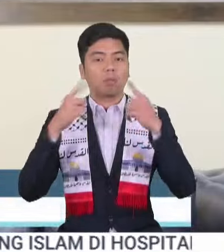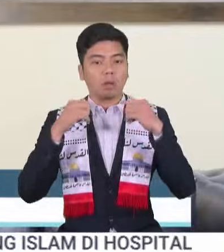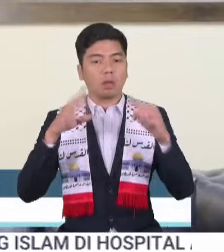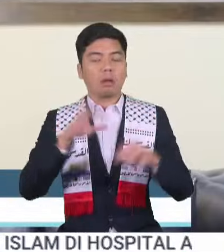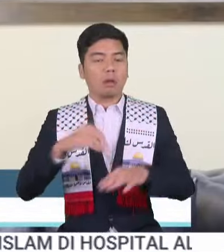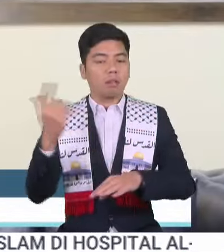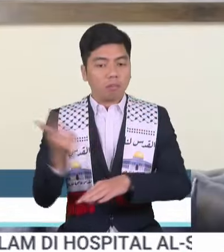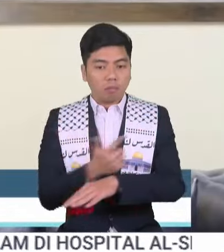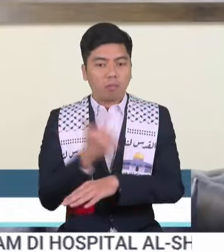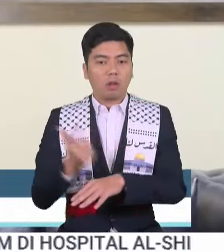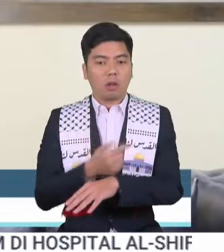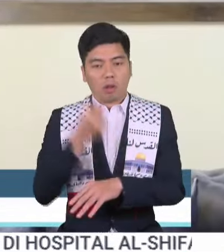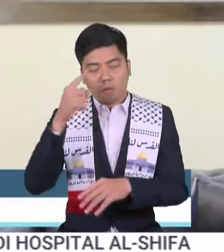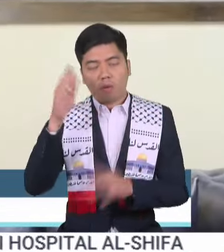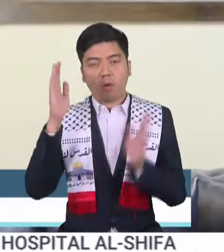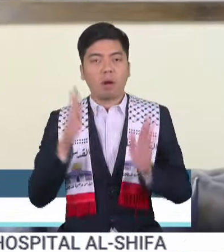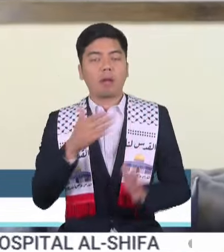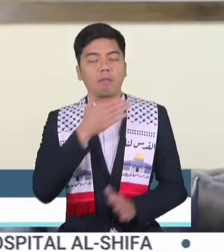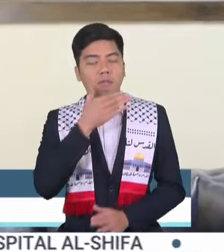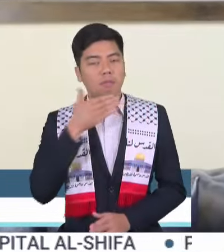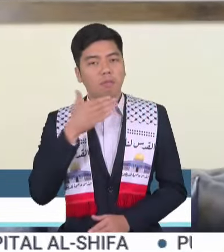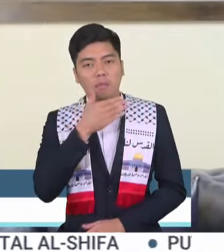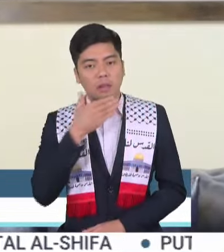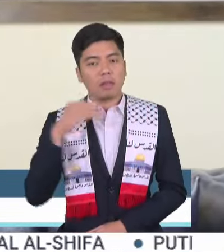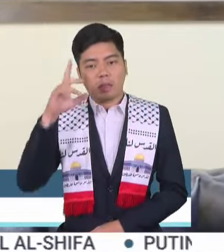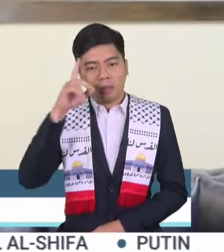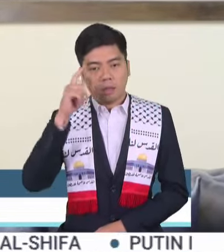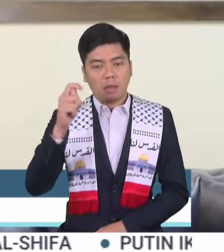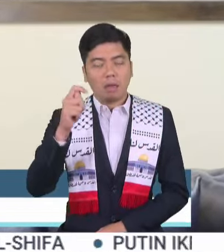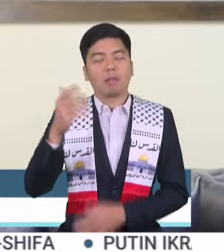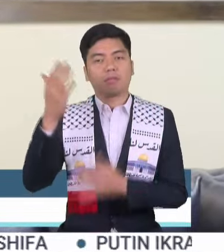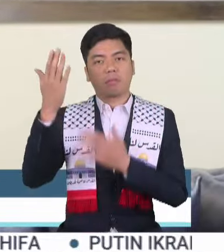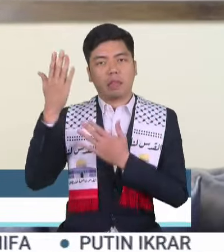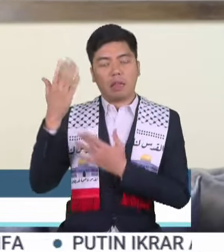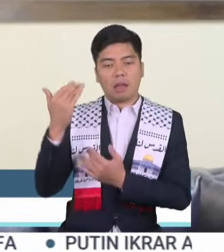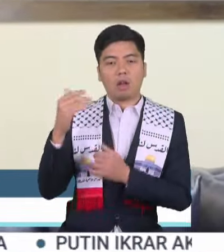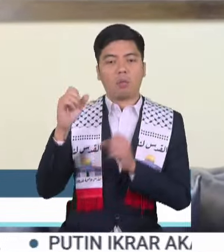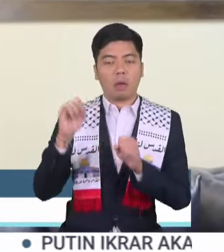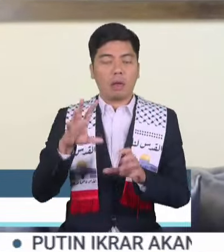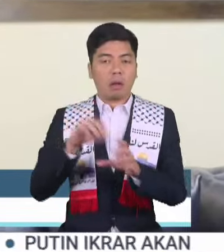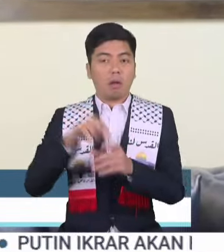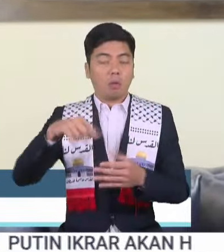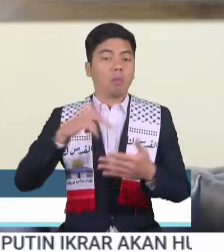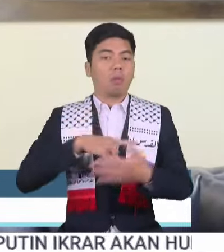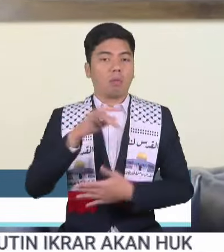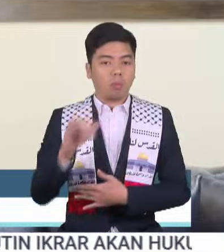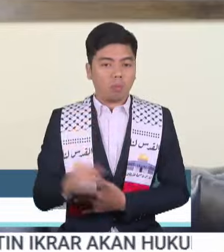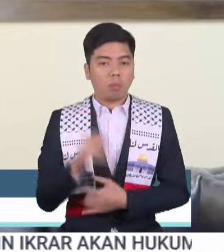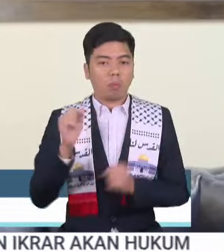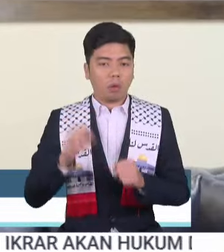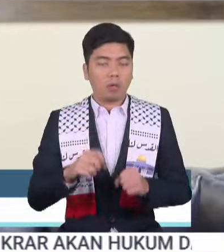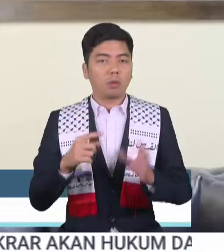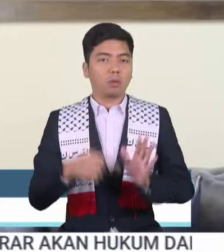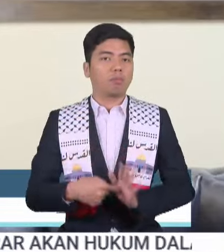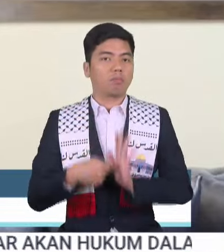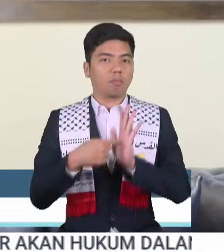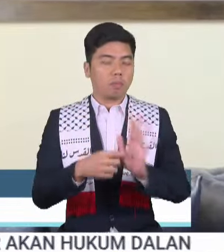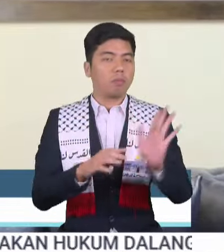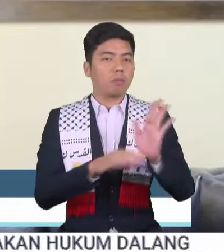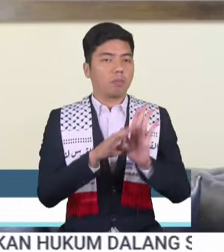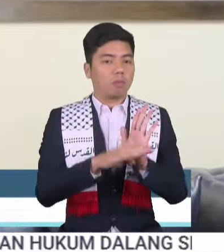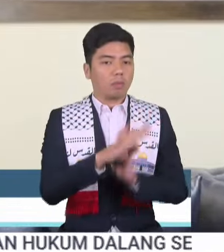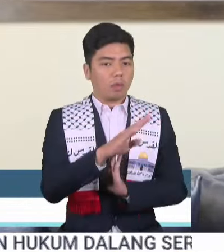modal insan juga untuk anak-anak negeri Terengganu. Dan kita justru diharapkan melalui projek ini akan menjadi pemangkin